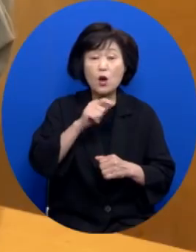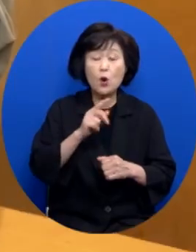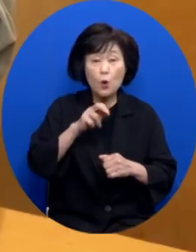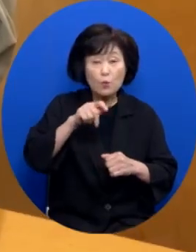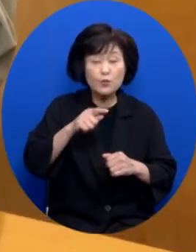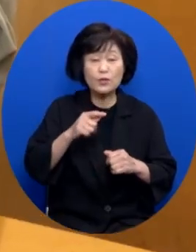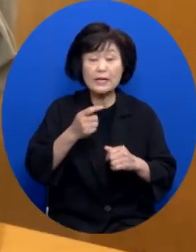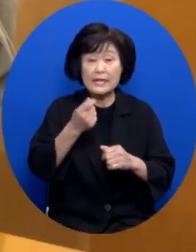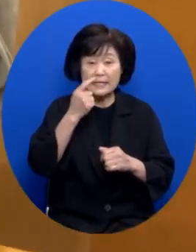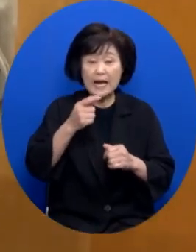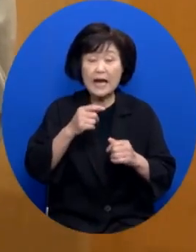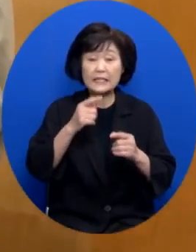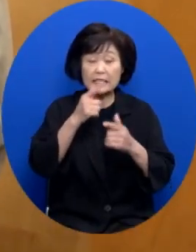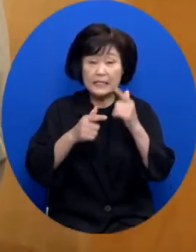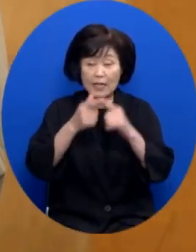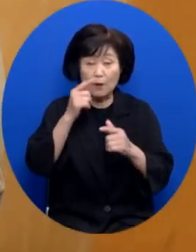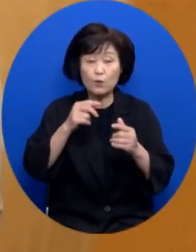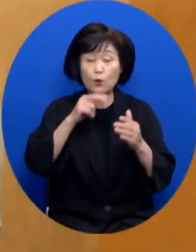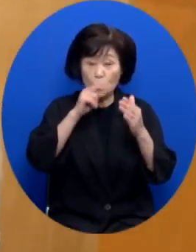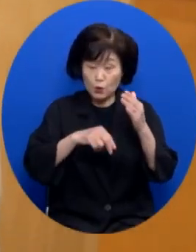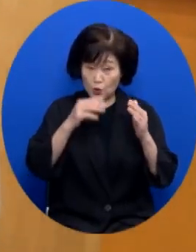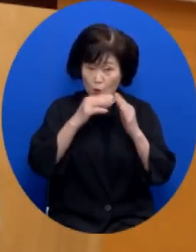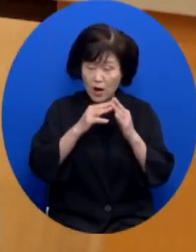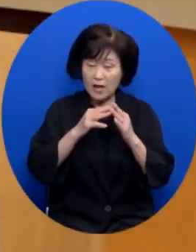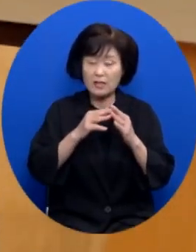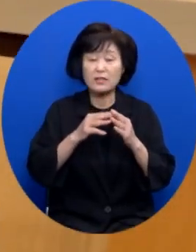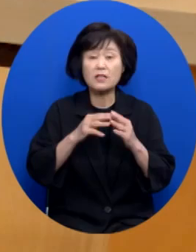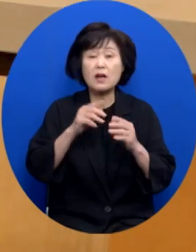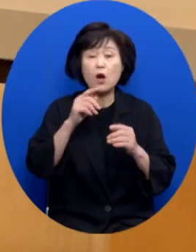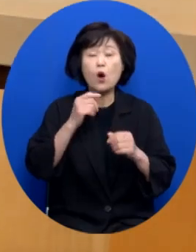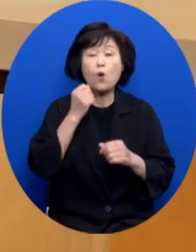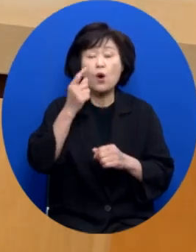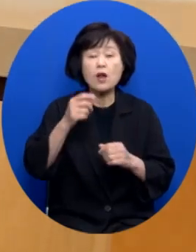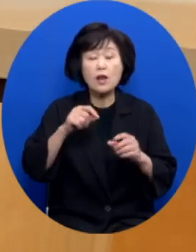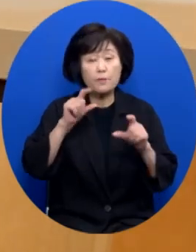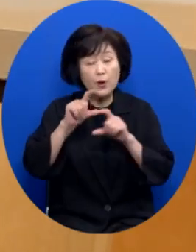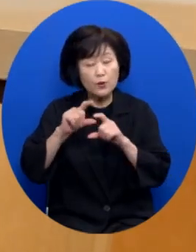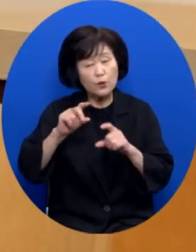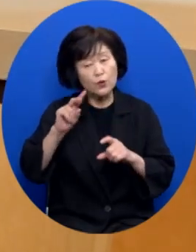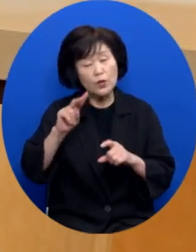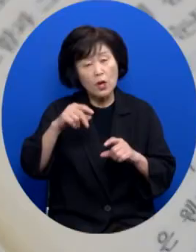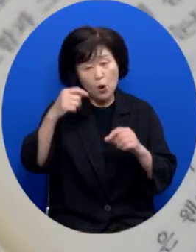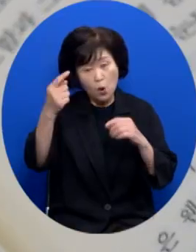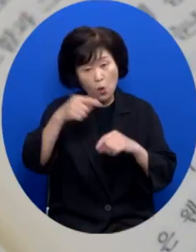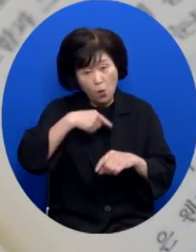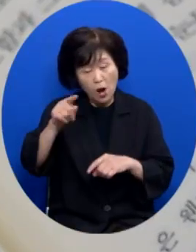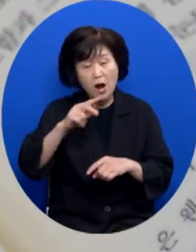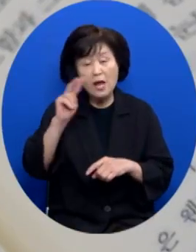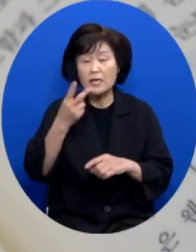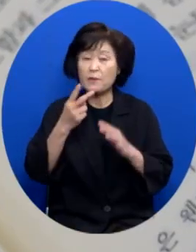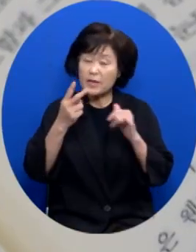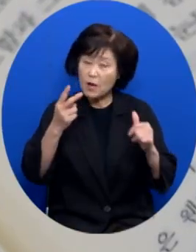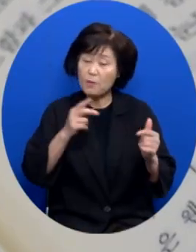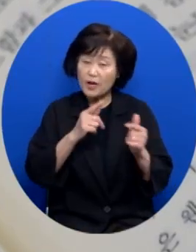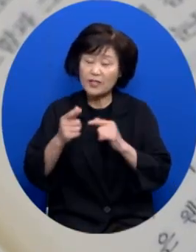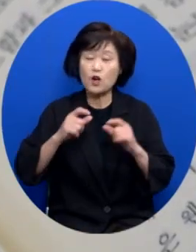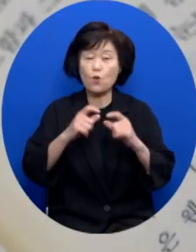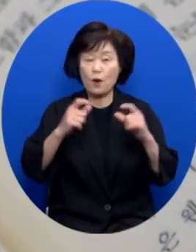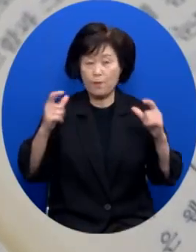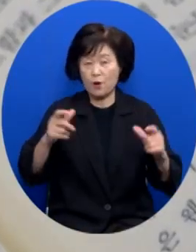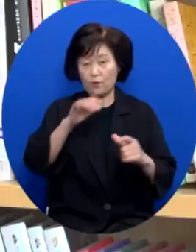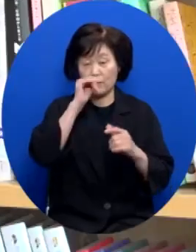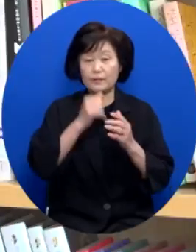작은 도서관은 20년 넘게 지역과 함께하며 월평균 이용자 200명과 누적 회원 1,600명을